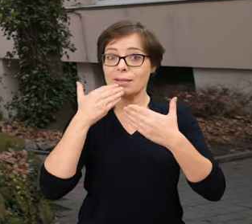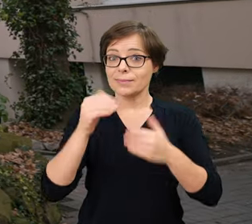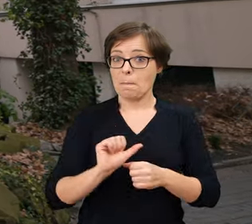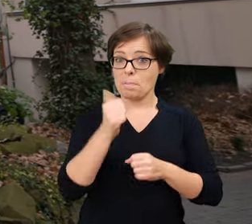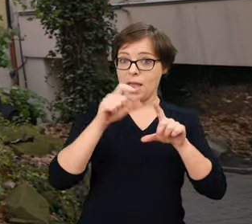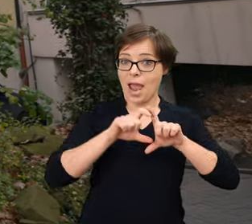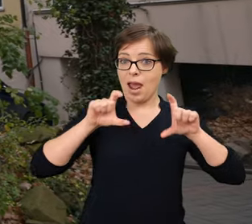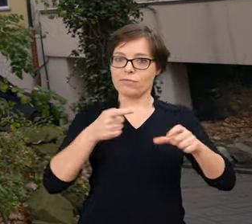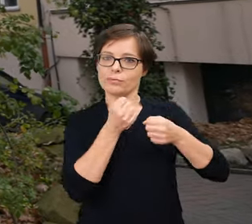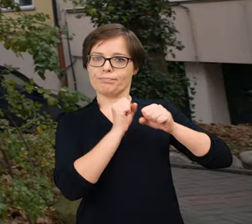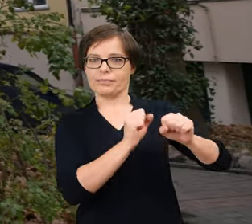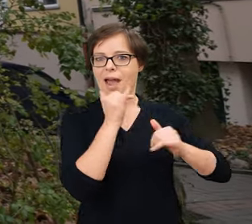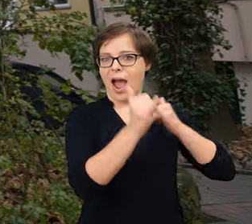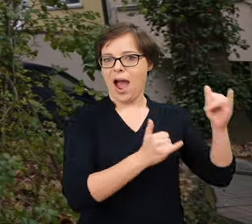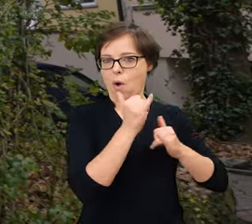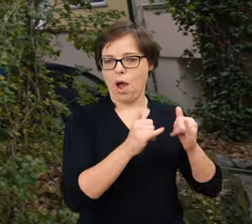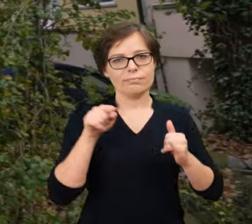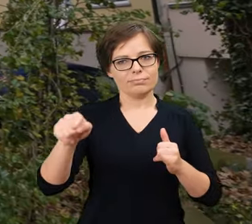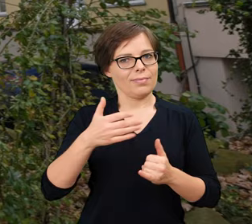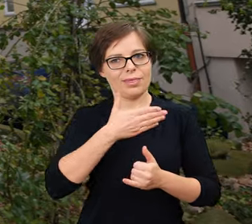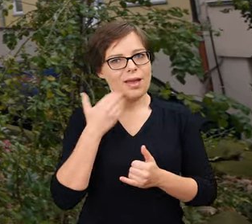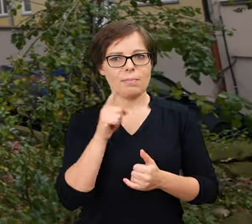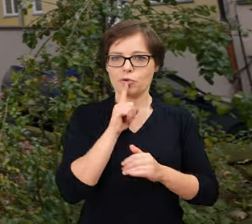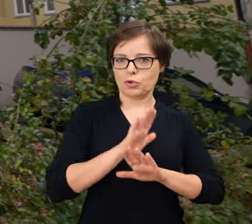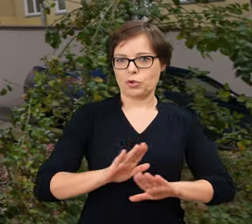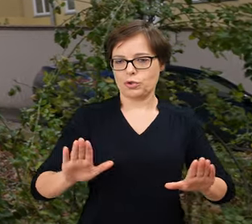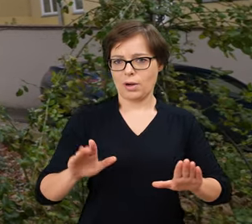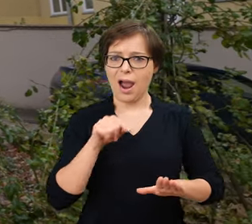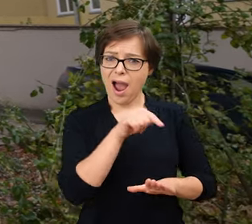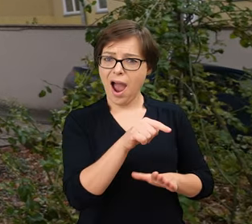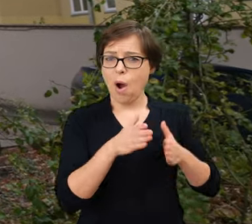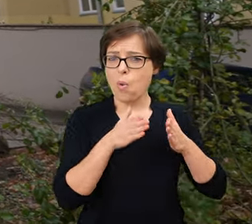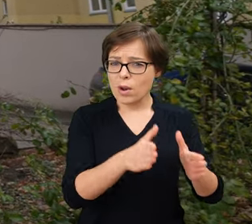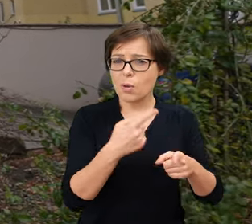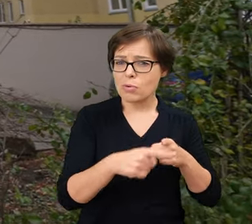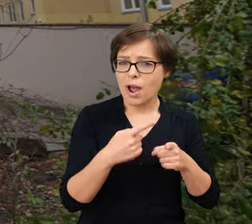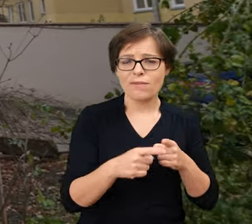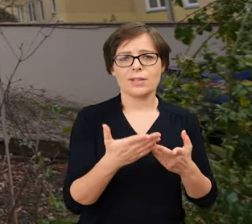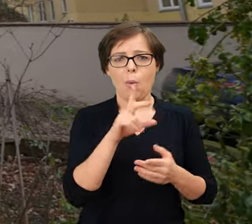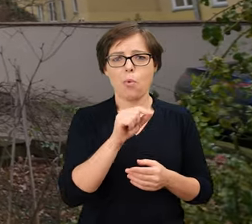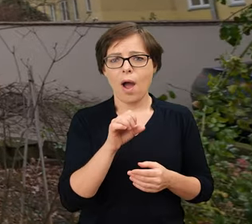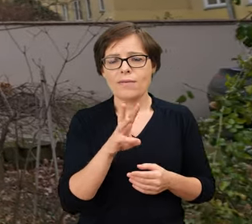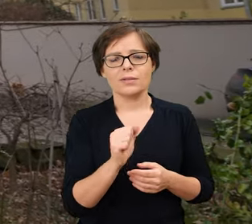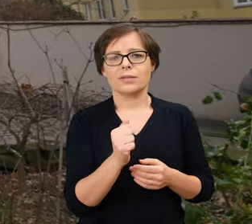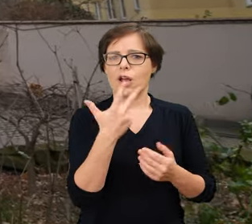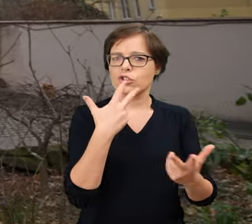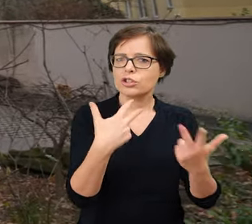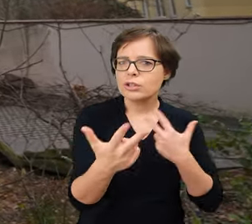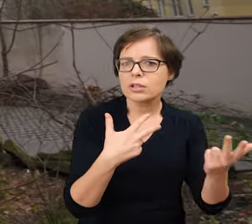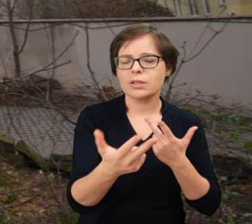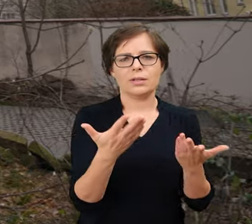domem od hałasu ulicy trzypasmowej, z tramwajami i właściwie z